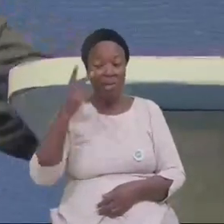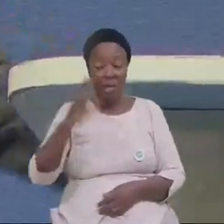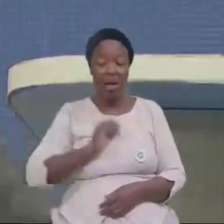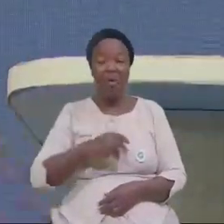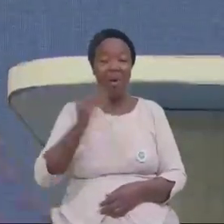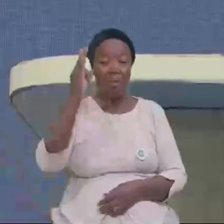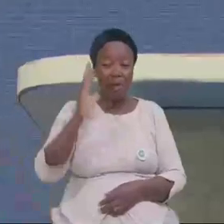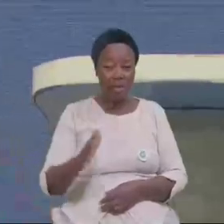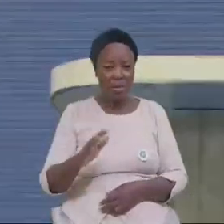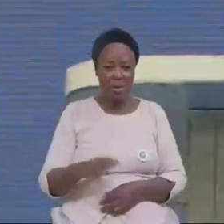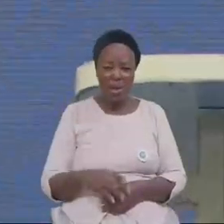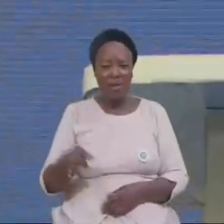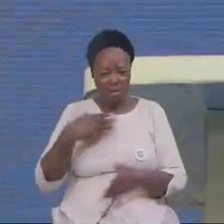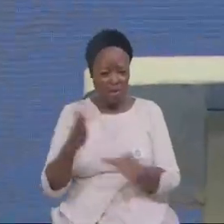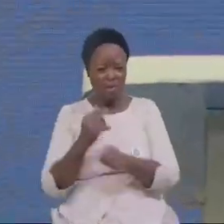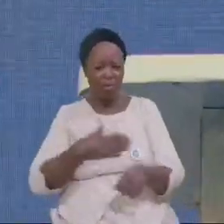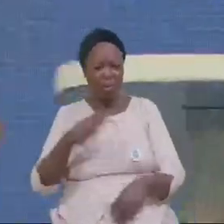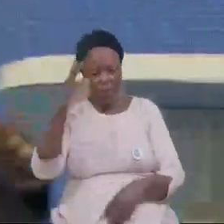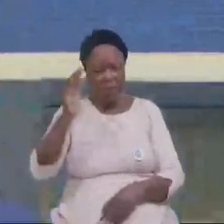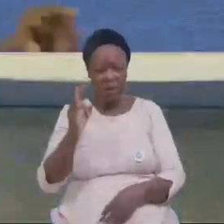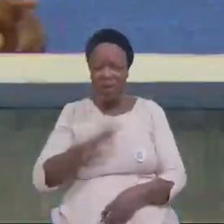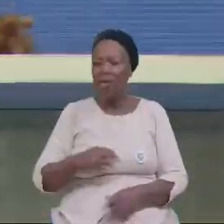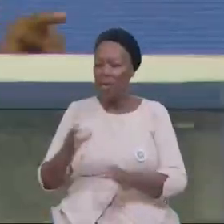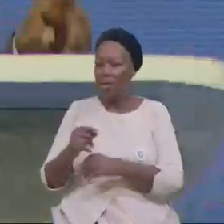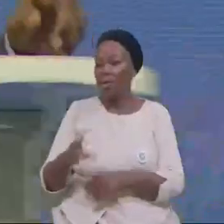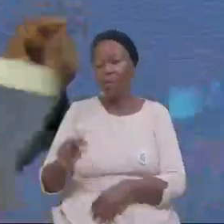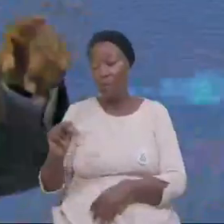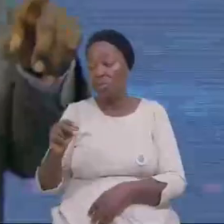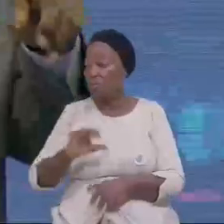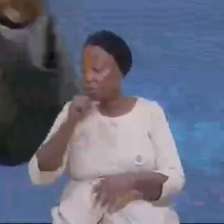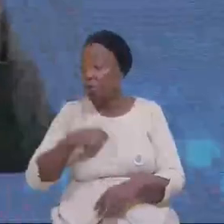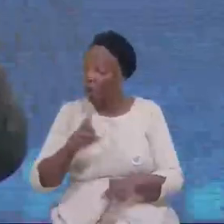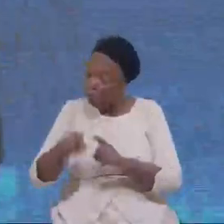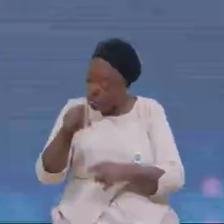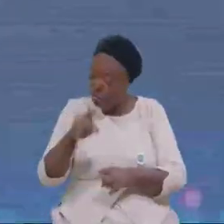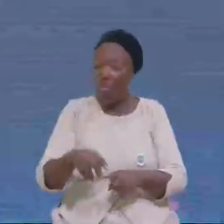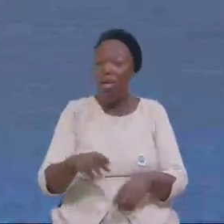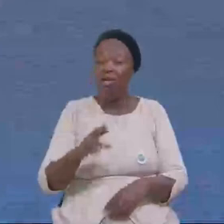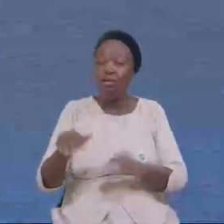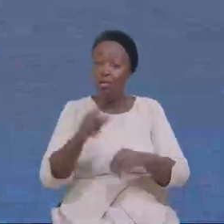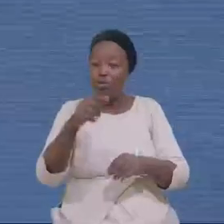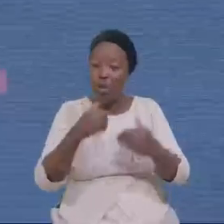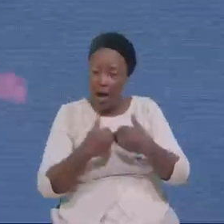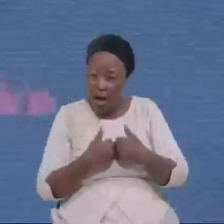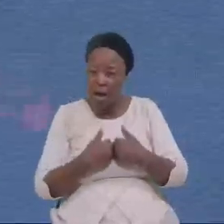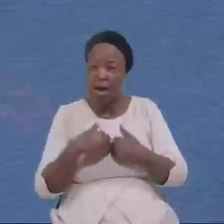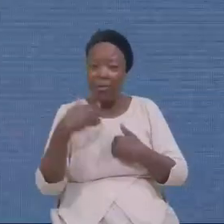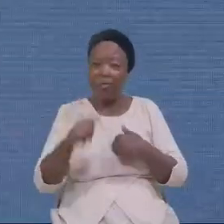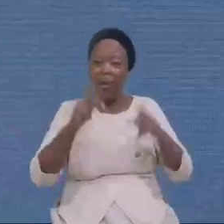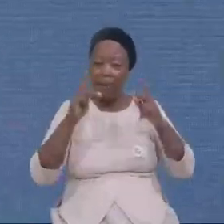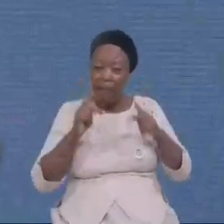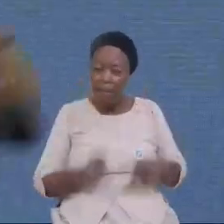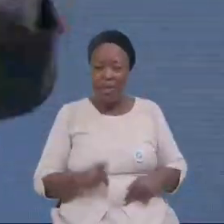oh je vais t'amener chez notre pasteur. Non, ne m'amène pas chez ton pasteur, je te pose la question, c'est de toi que je parle. Est-ce que toi tu as la